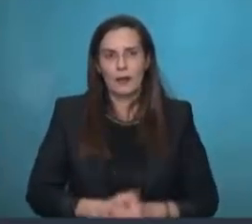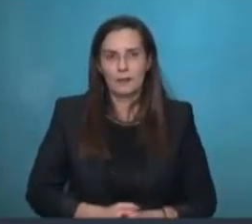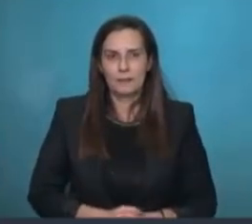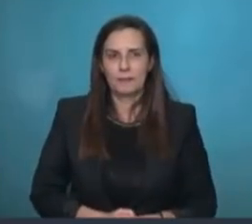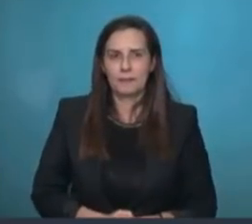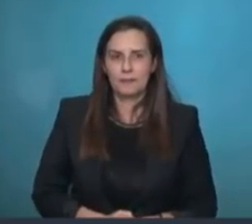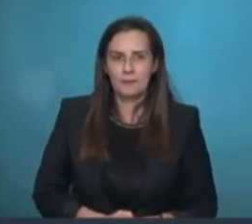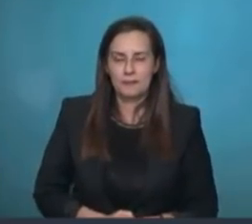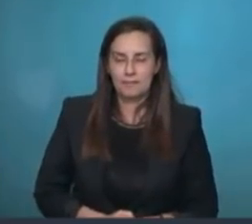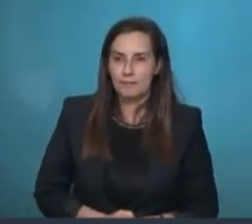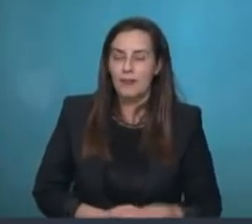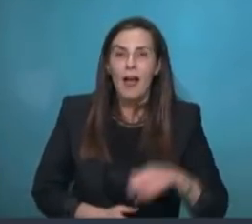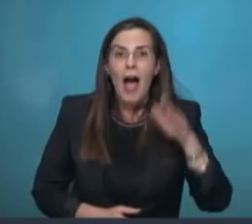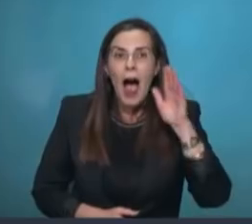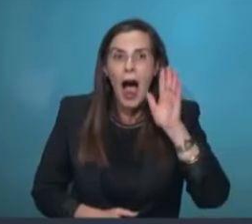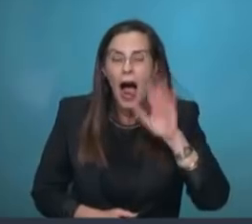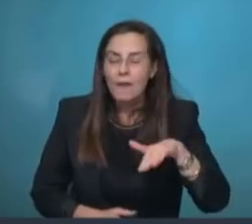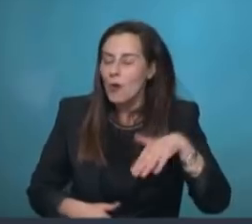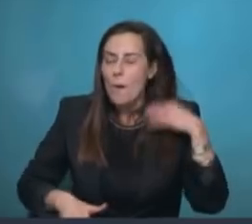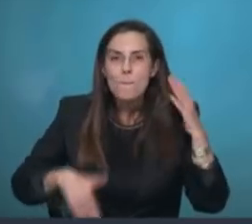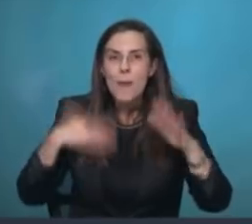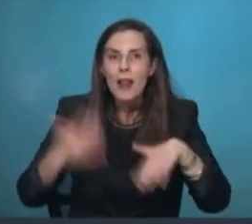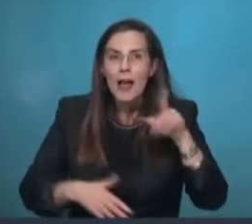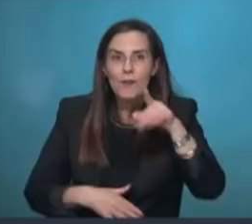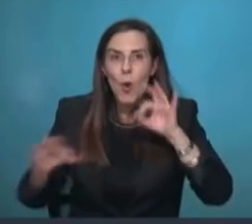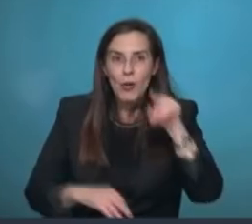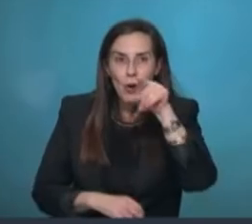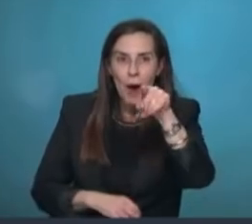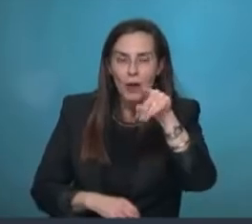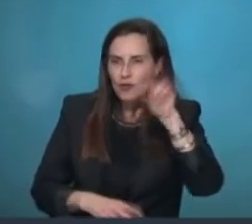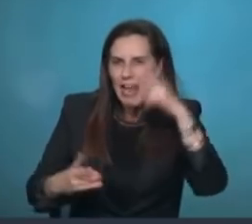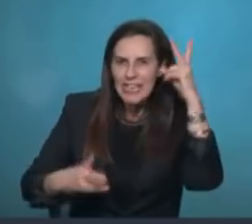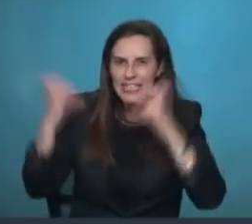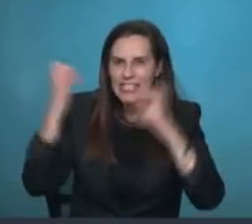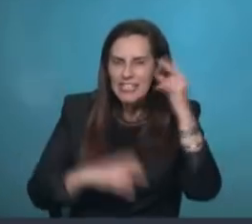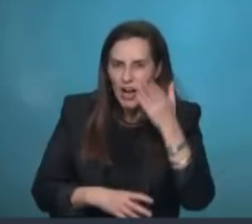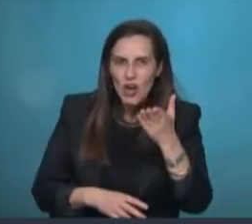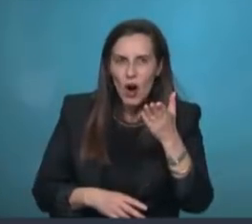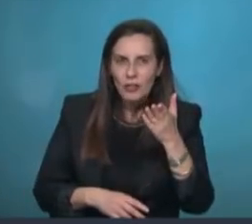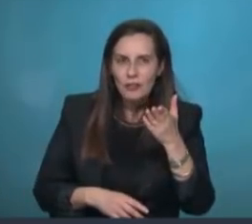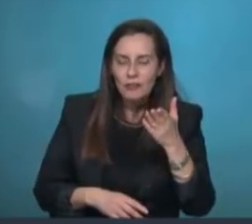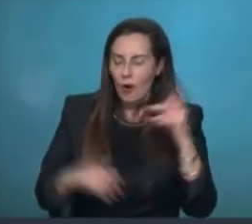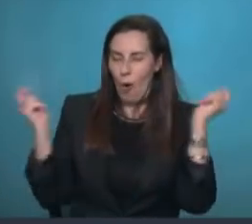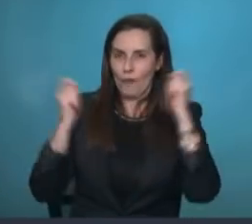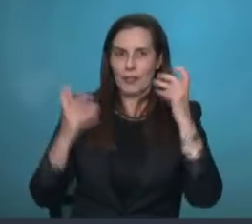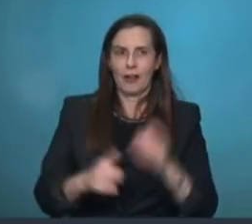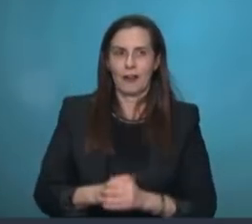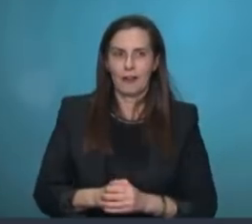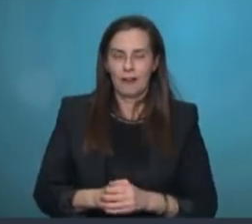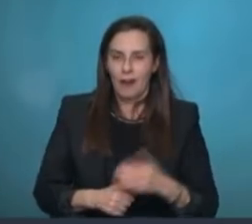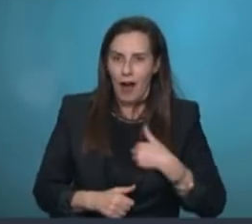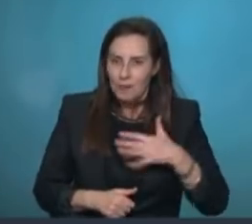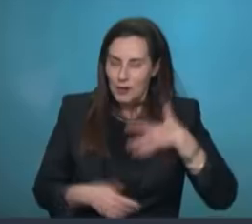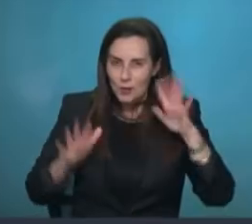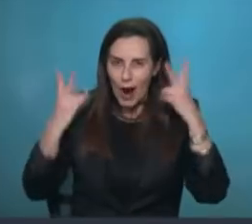מסודרת. עד כדי כך חגג הבלגן שאפילו רותם סלע למודת הניסיון עם המדיה הישראלית הופתעה. חבר'ה, אני מרגישה נורא